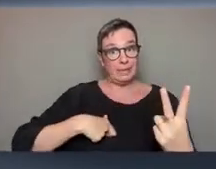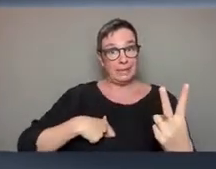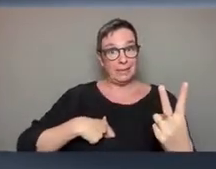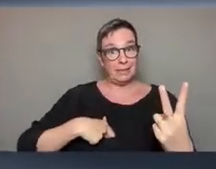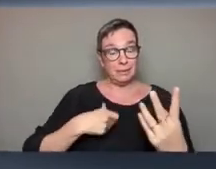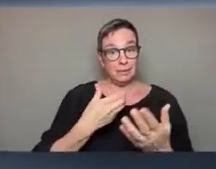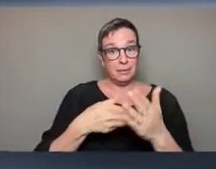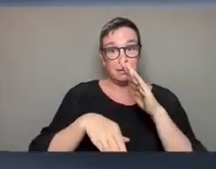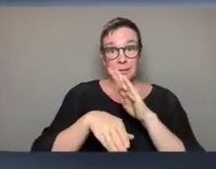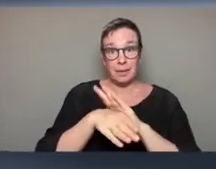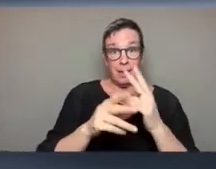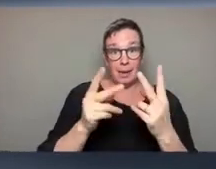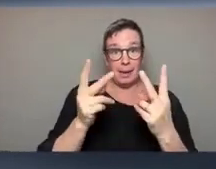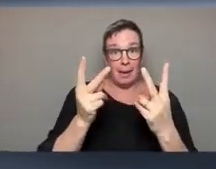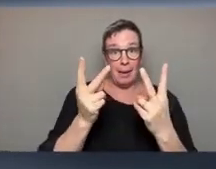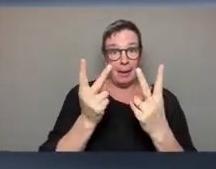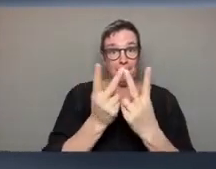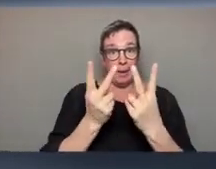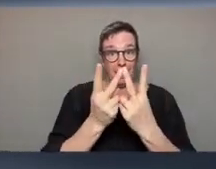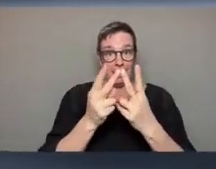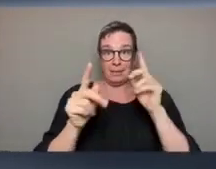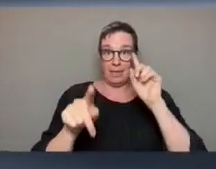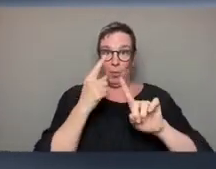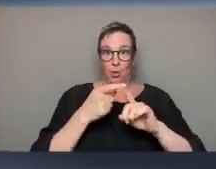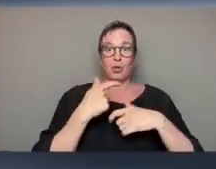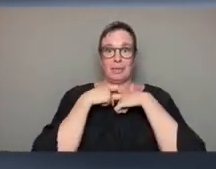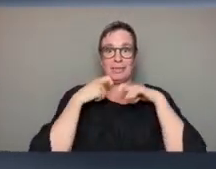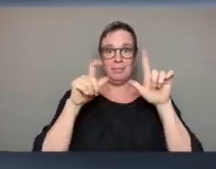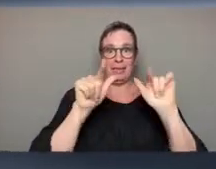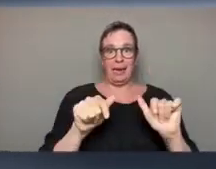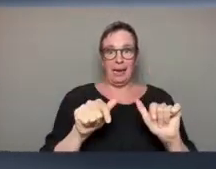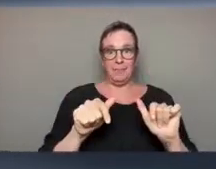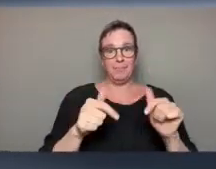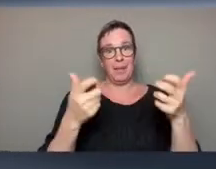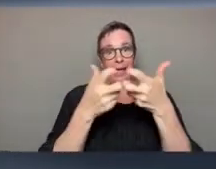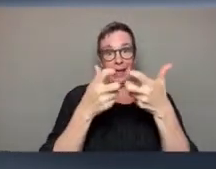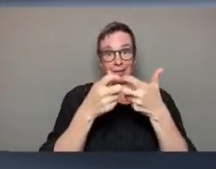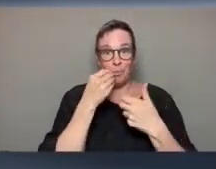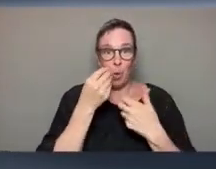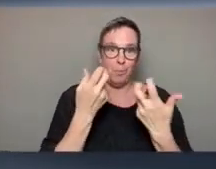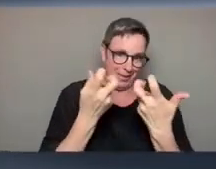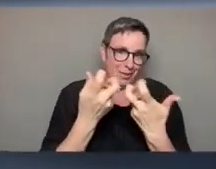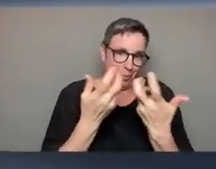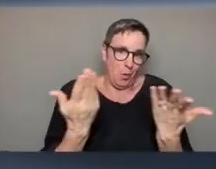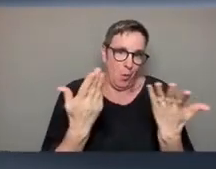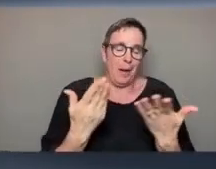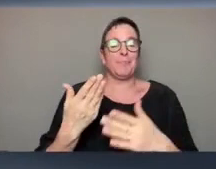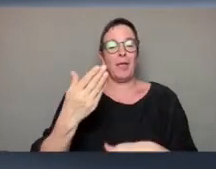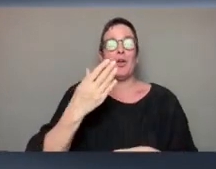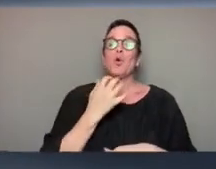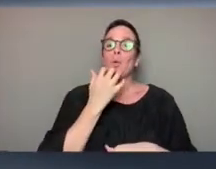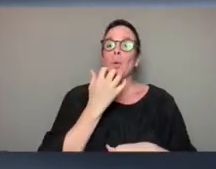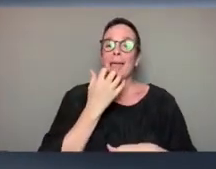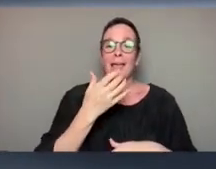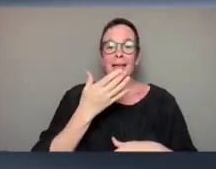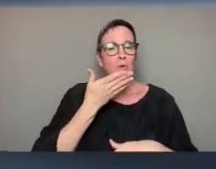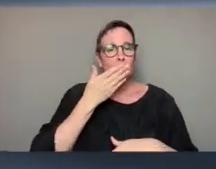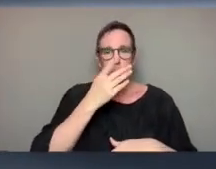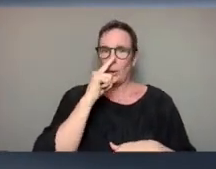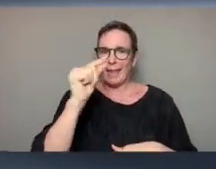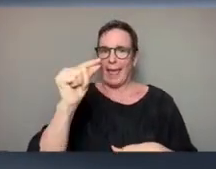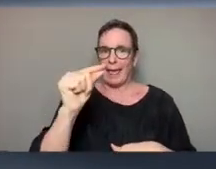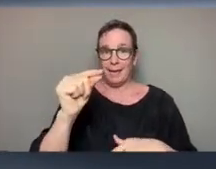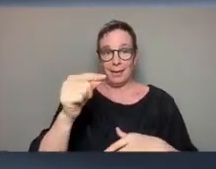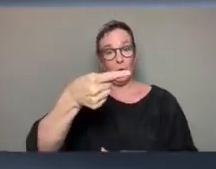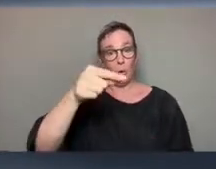des parcs également, doivent être accessibles. Un bon exemple, c'est celui du parc Gruyère Pays d'en Haut, qui a récemment